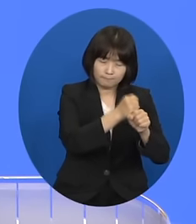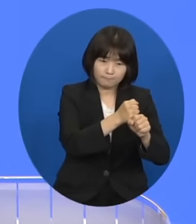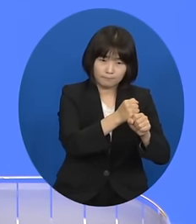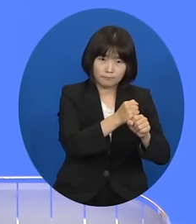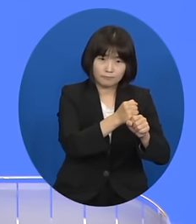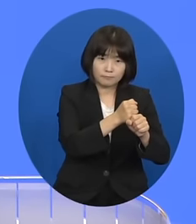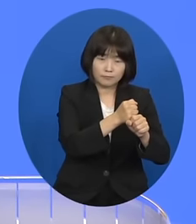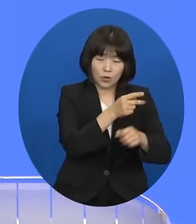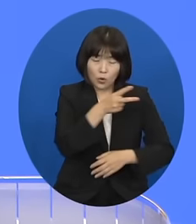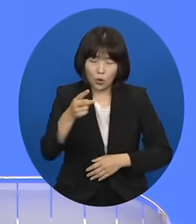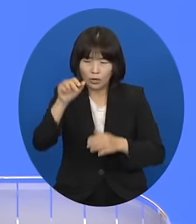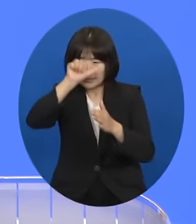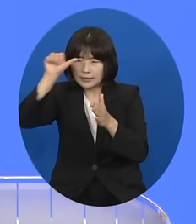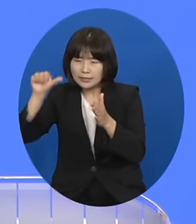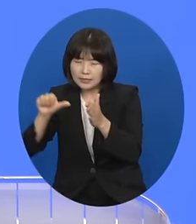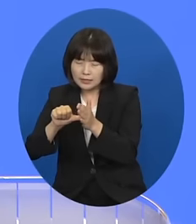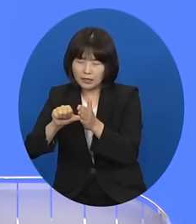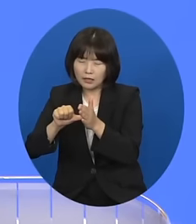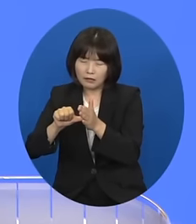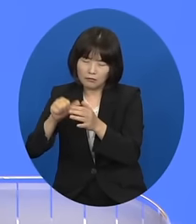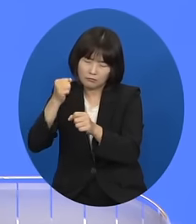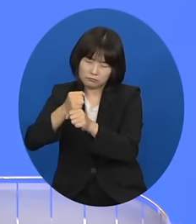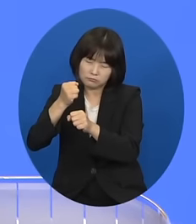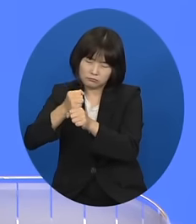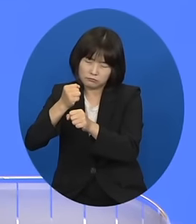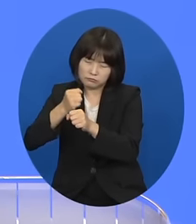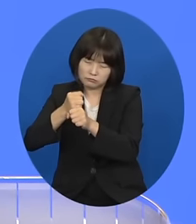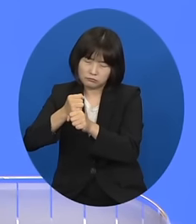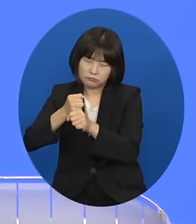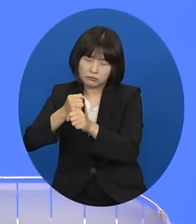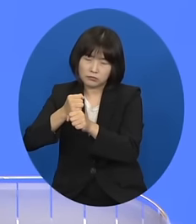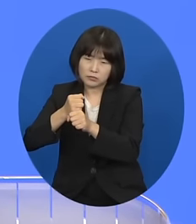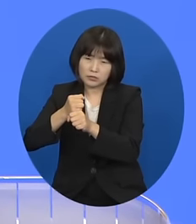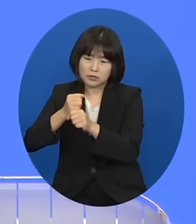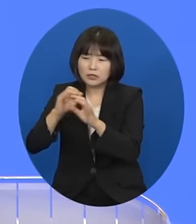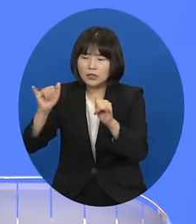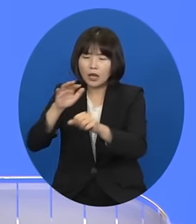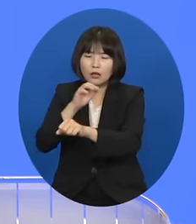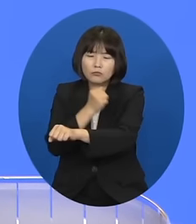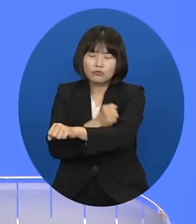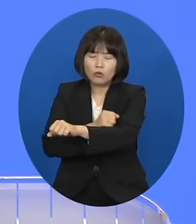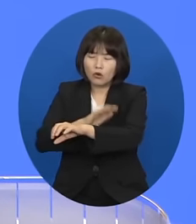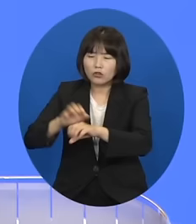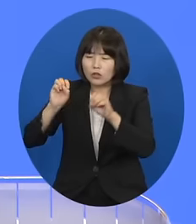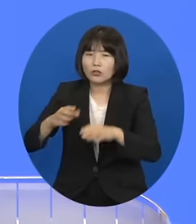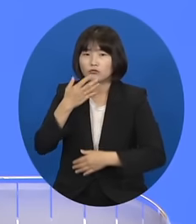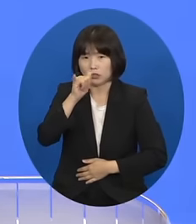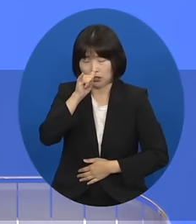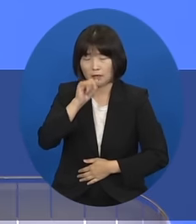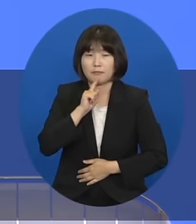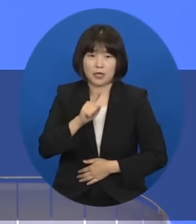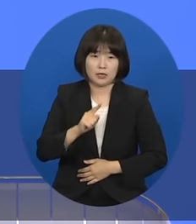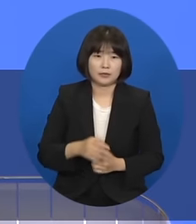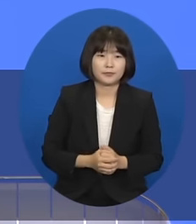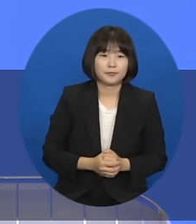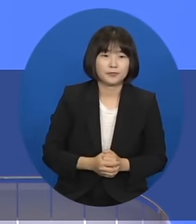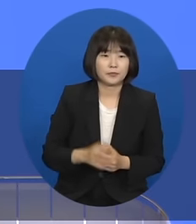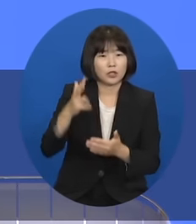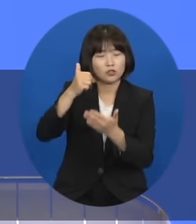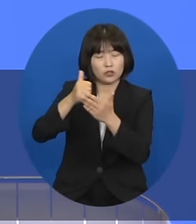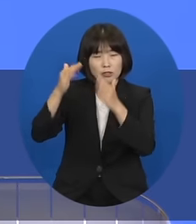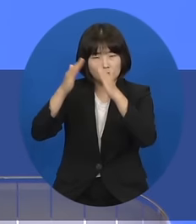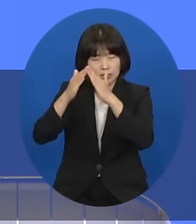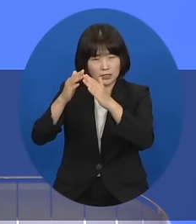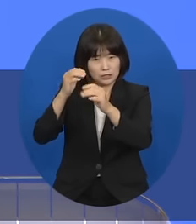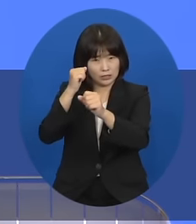세워나가는 사람의 수고가 이게 헛될 수 있다는 겁니다. 그 경고를 하고 있어요. 1절에 주님께서 집을